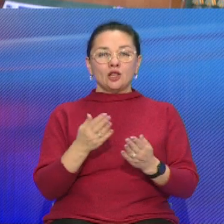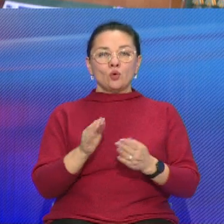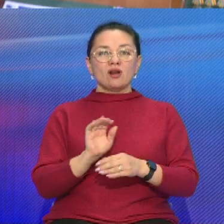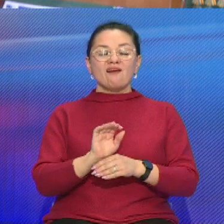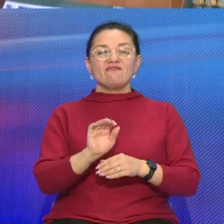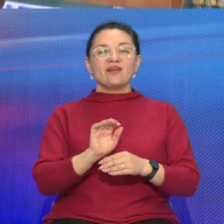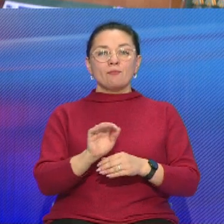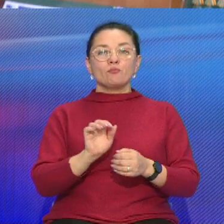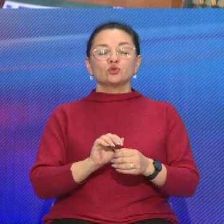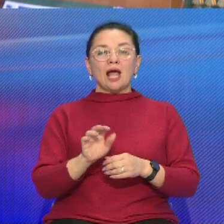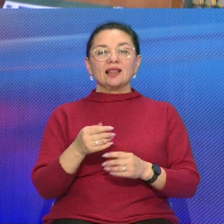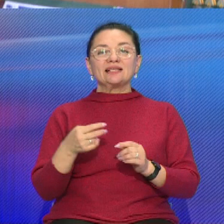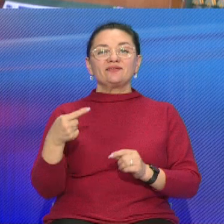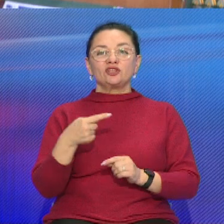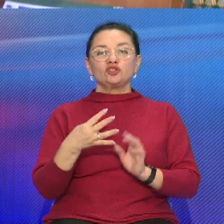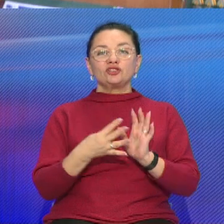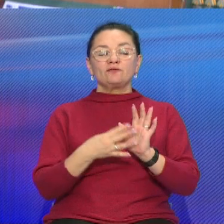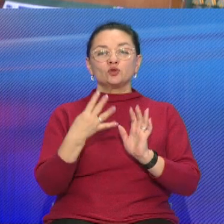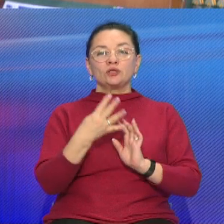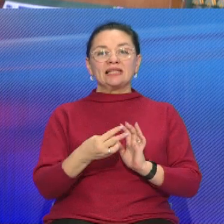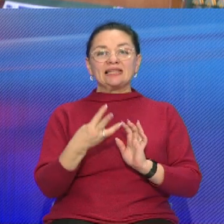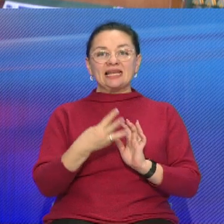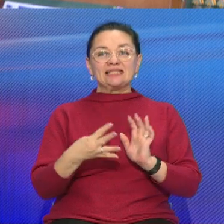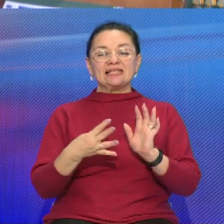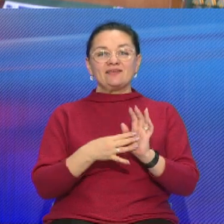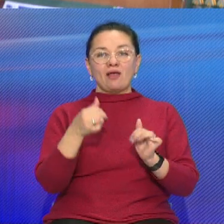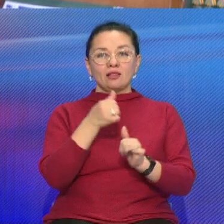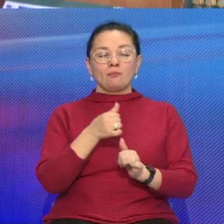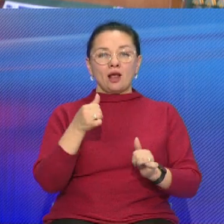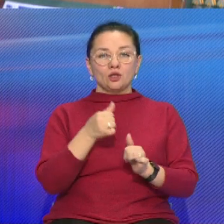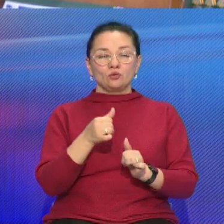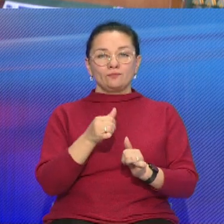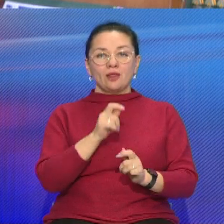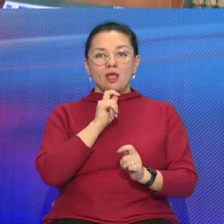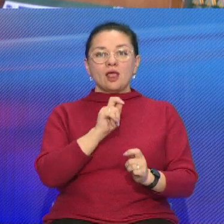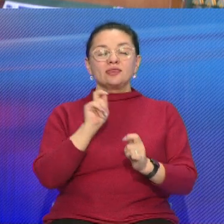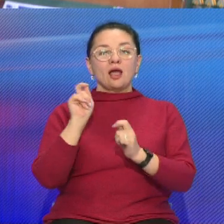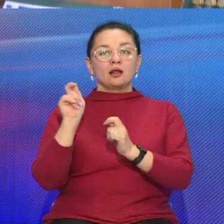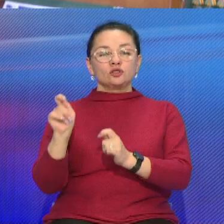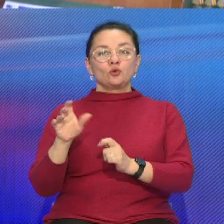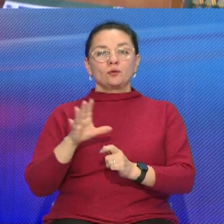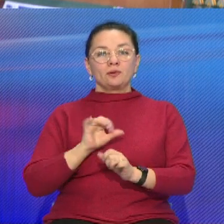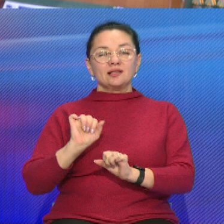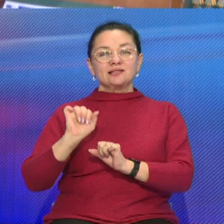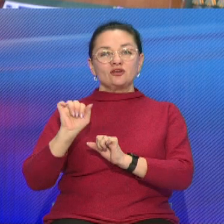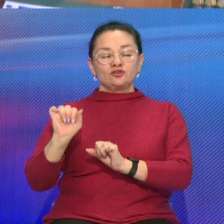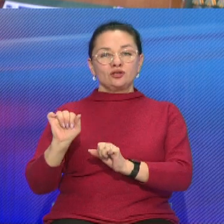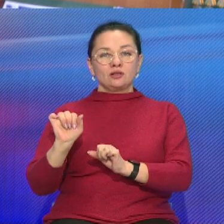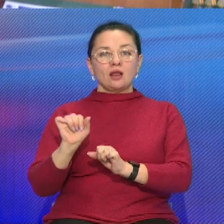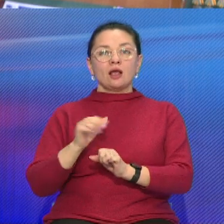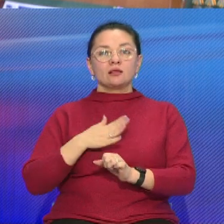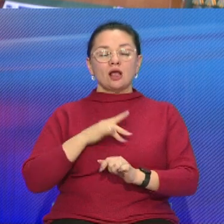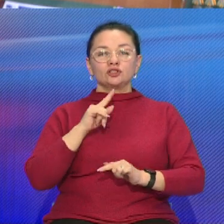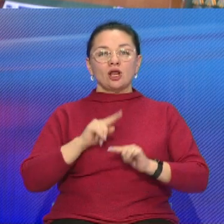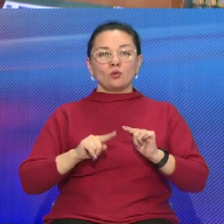выпускалась в 1939 году, награжден второй известный нам защитник Отечества. Медаль была